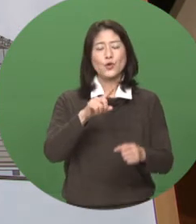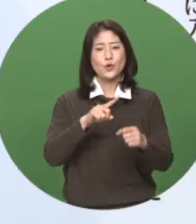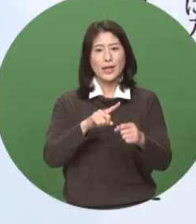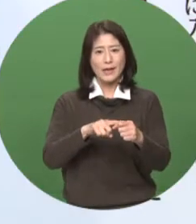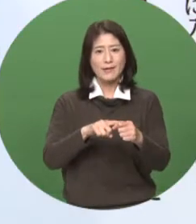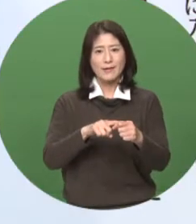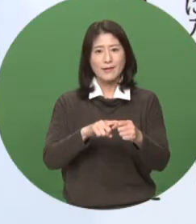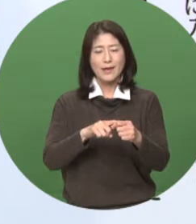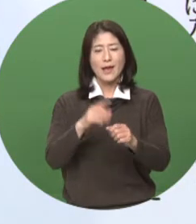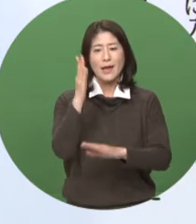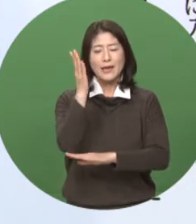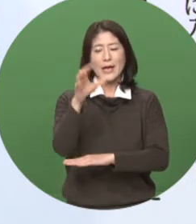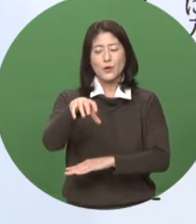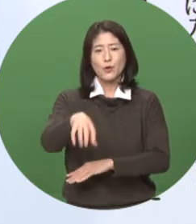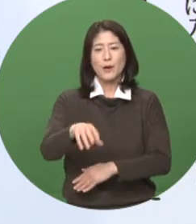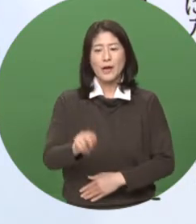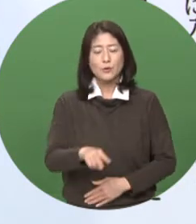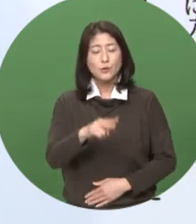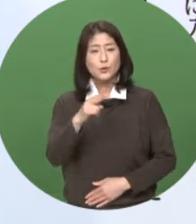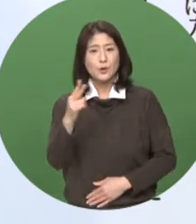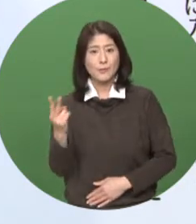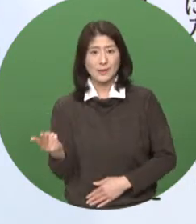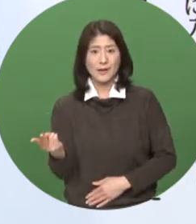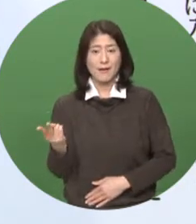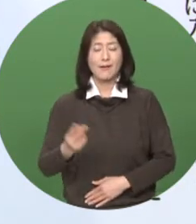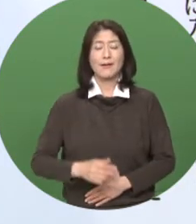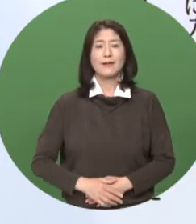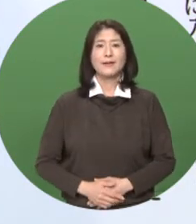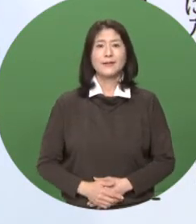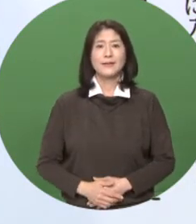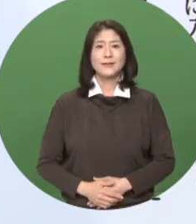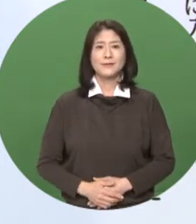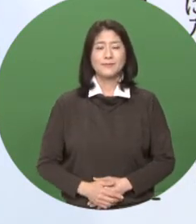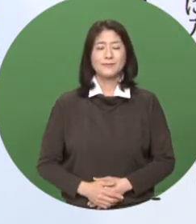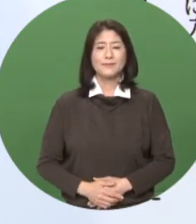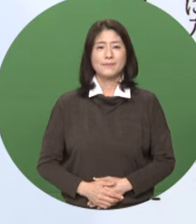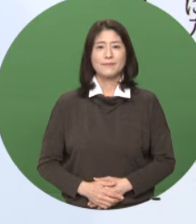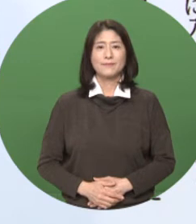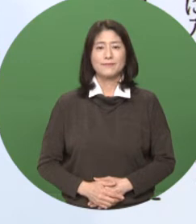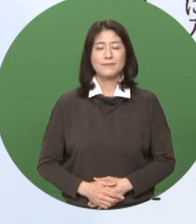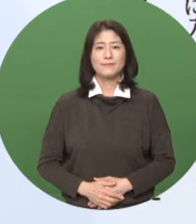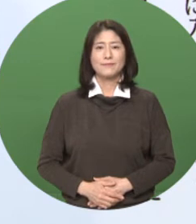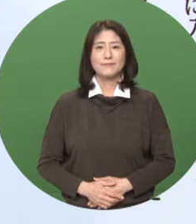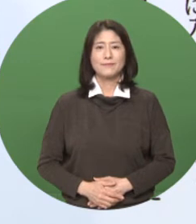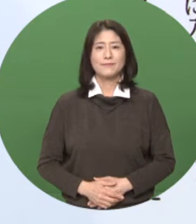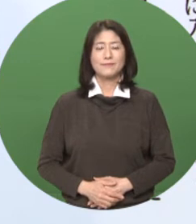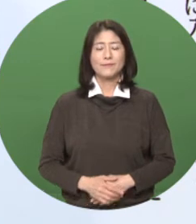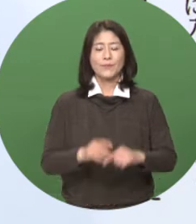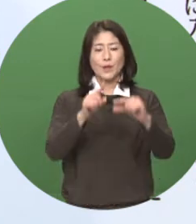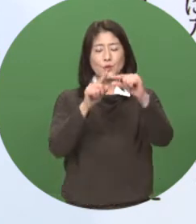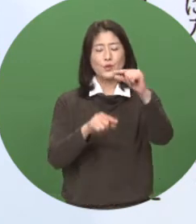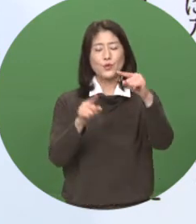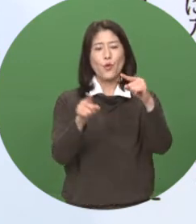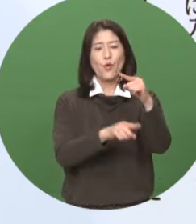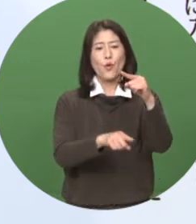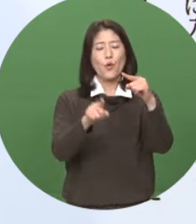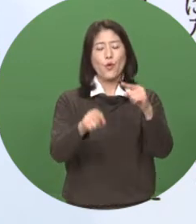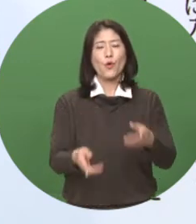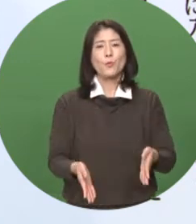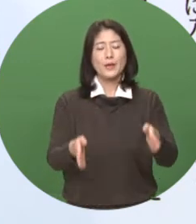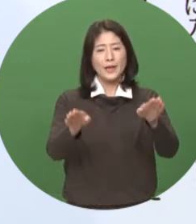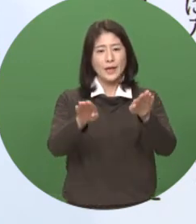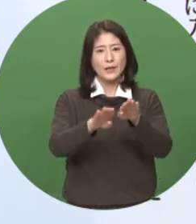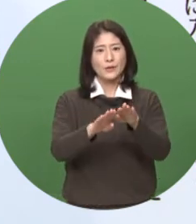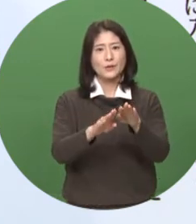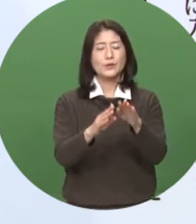が本庁ができて向こうへ移るまでは、はい、あのここで、役場をやっておりました、うん。そしてその後はあの中央